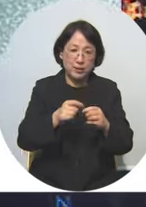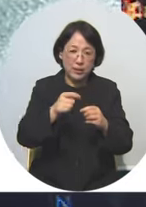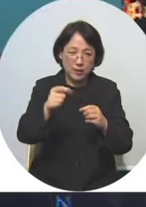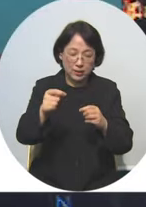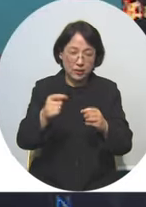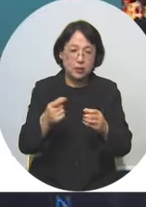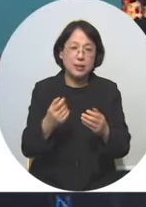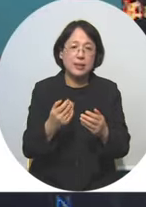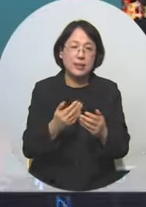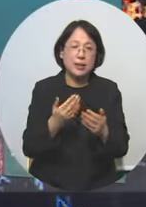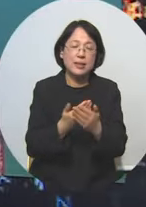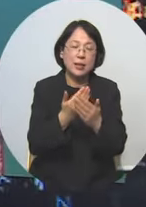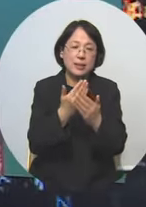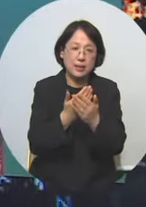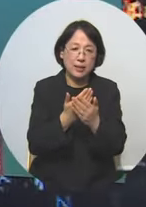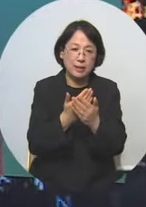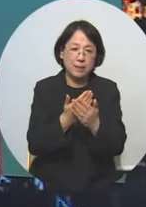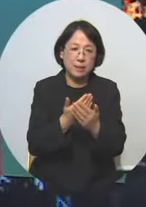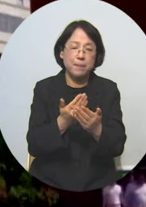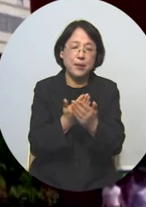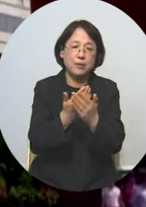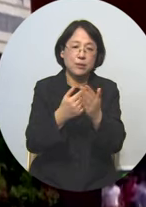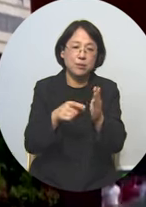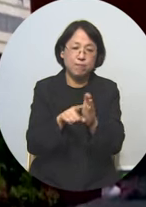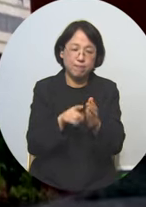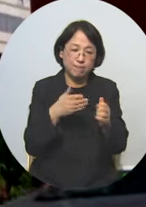권고했습니다. 신국진 기자입니다.